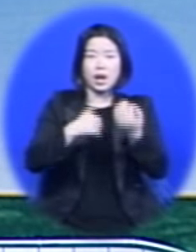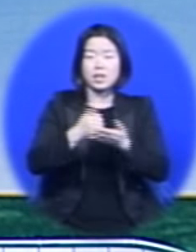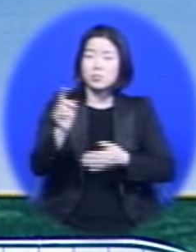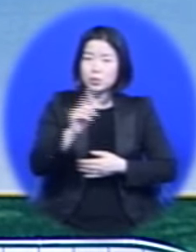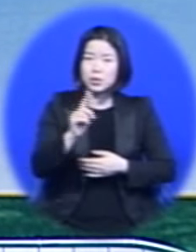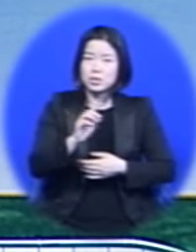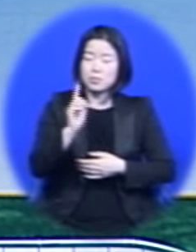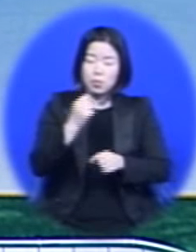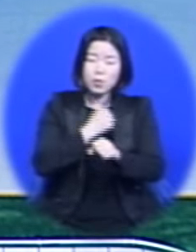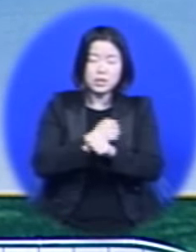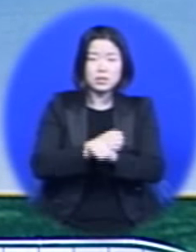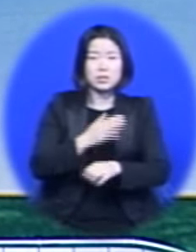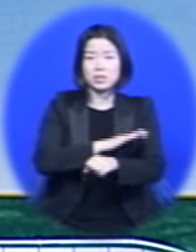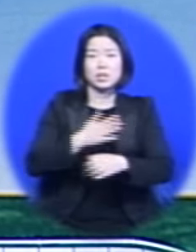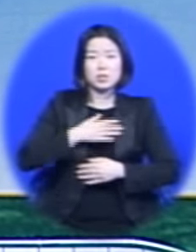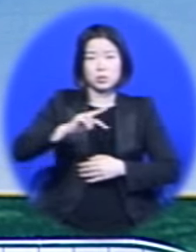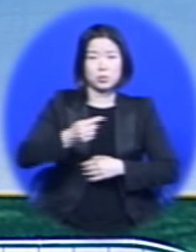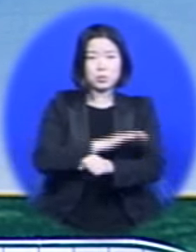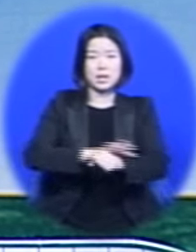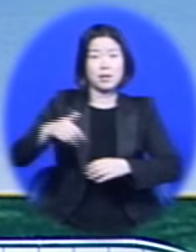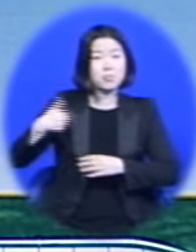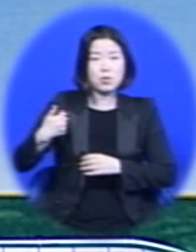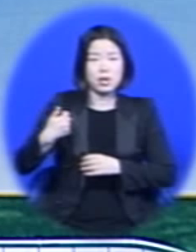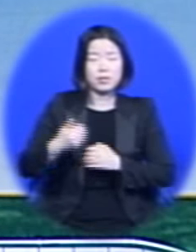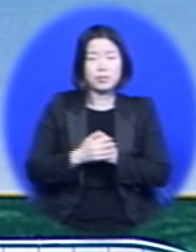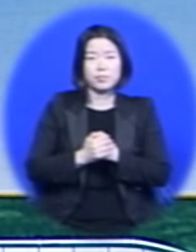하나님은 도대체 무엇을 하셨는지 저도 잘 모르겠습니다.